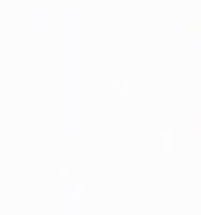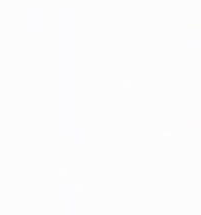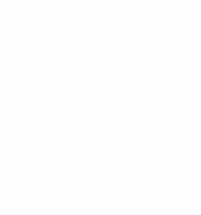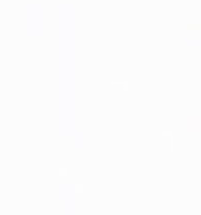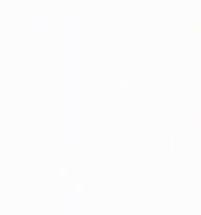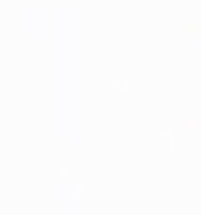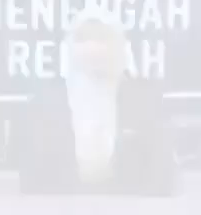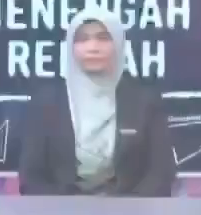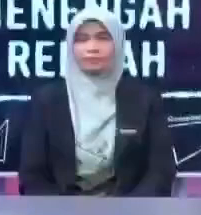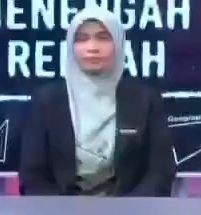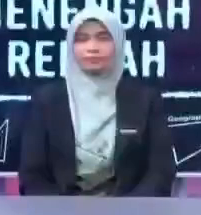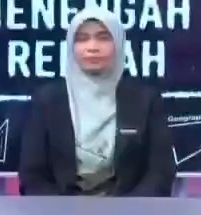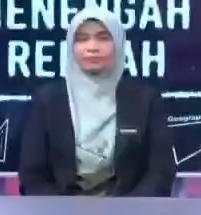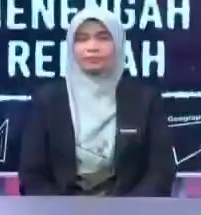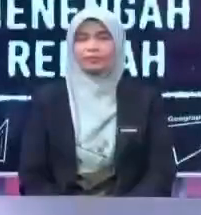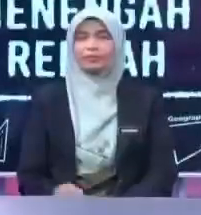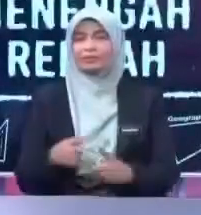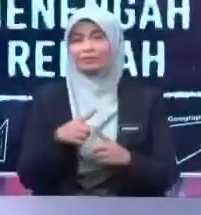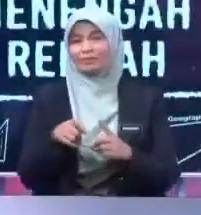KPM. Bila